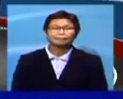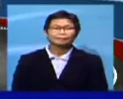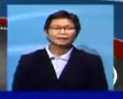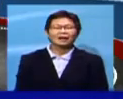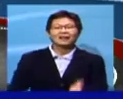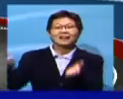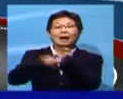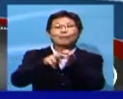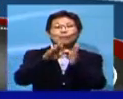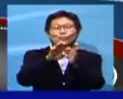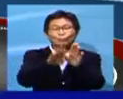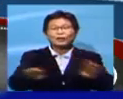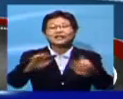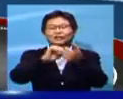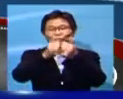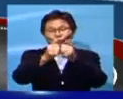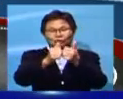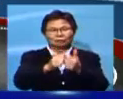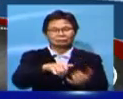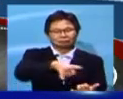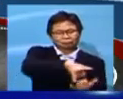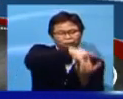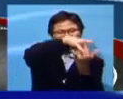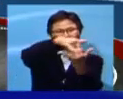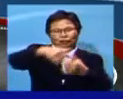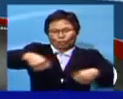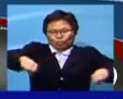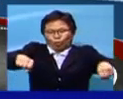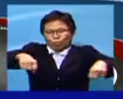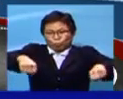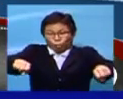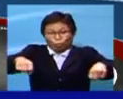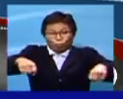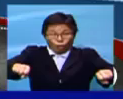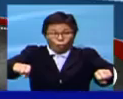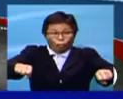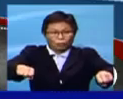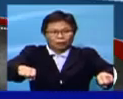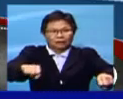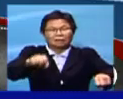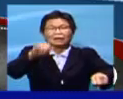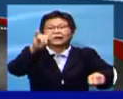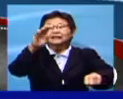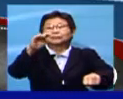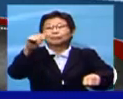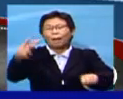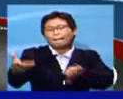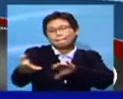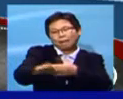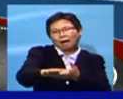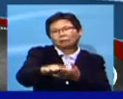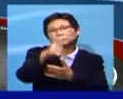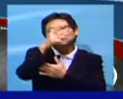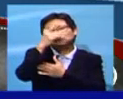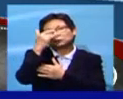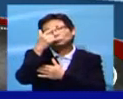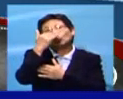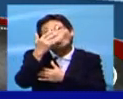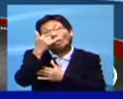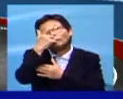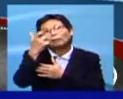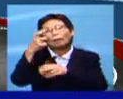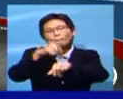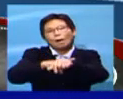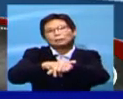kita ke laporan sukan jenazah penunggang kakprik norizman Ismail yang meninggal dunia selepas terlibat dalam kemalangan